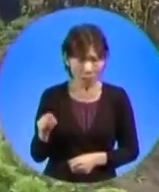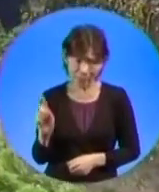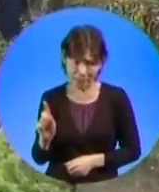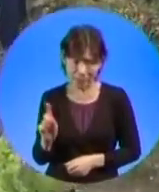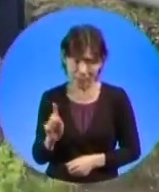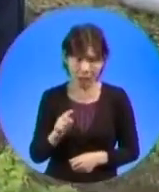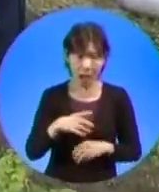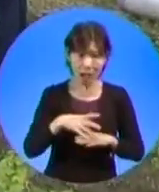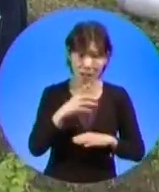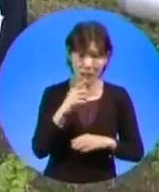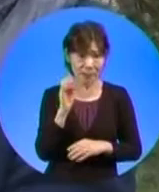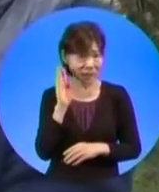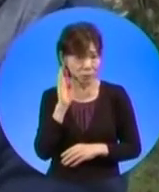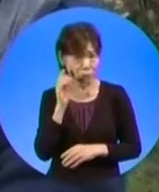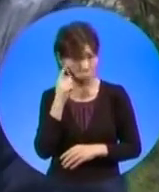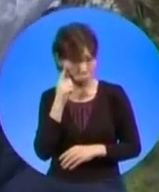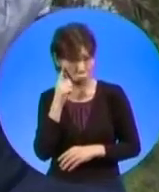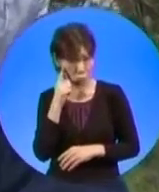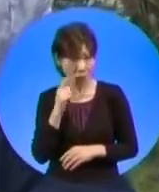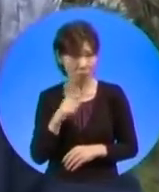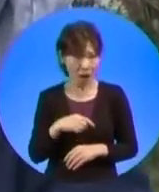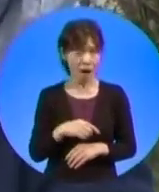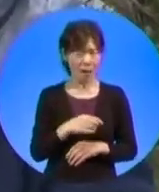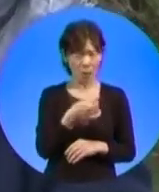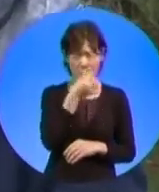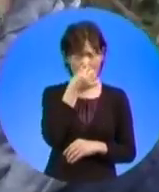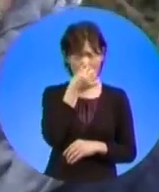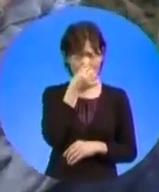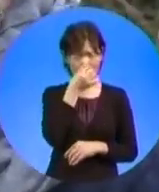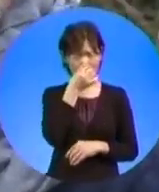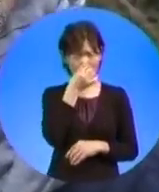始めだと思います、 うんう